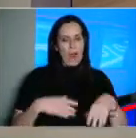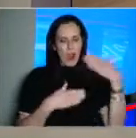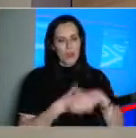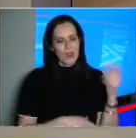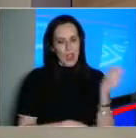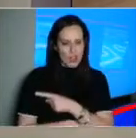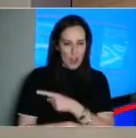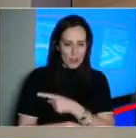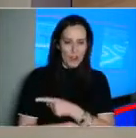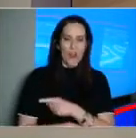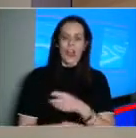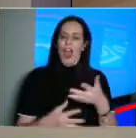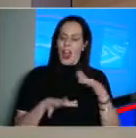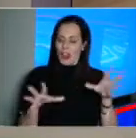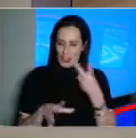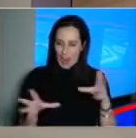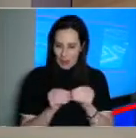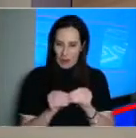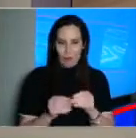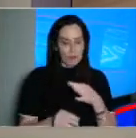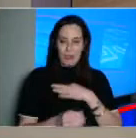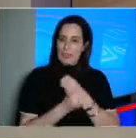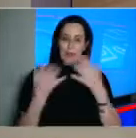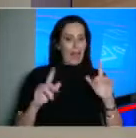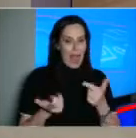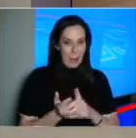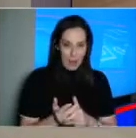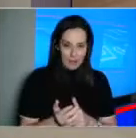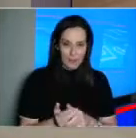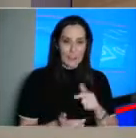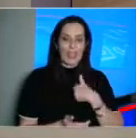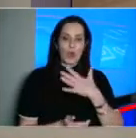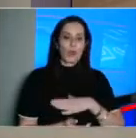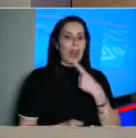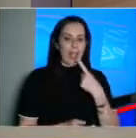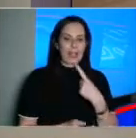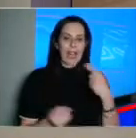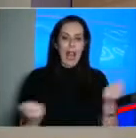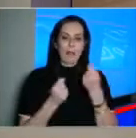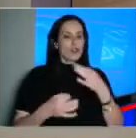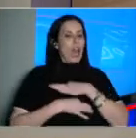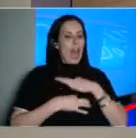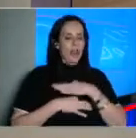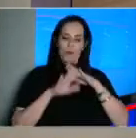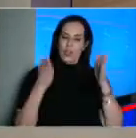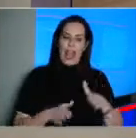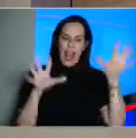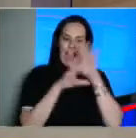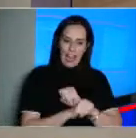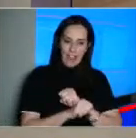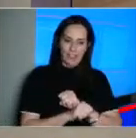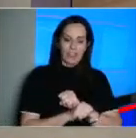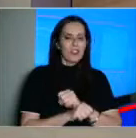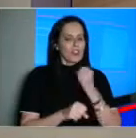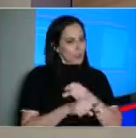של השבוע. השילוב בין השניים בעיניי הוא מדהים. למה? כי אני רוצה לדבר על הקמפיין שלנו, משכן לילה,